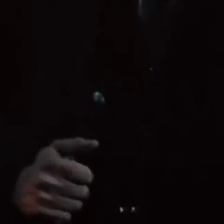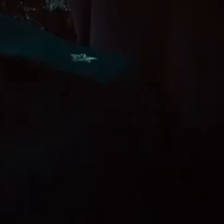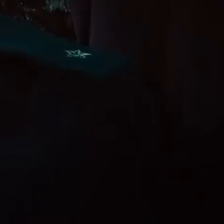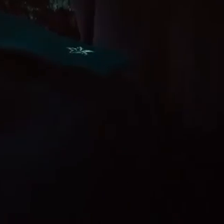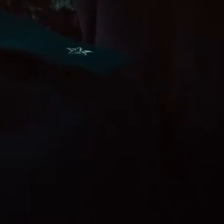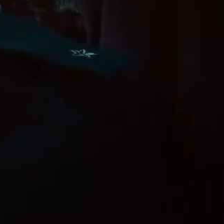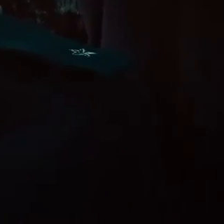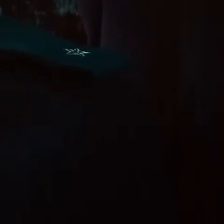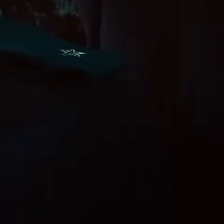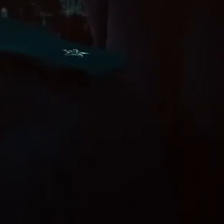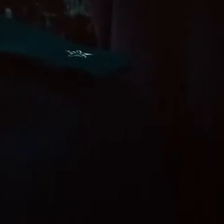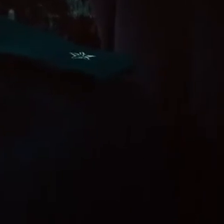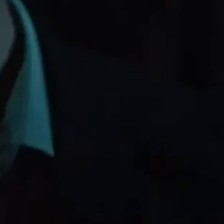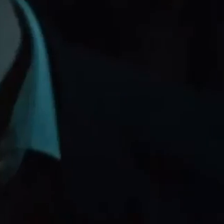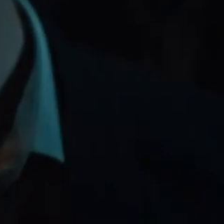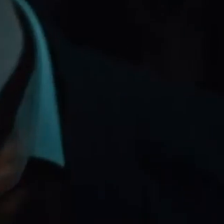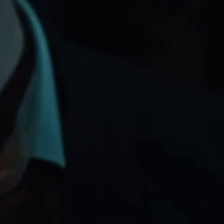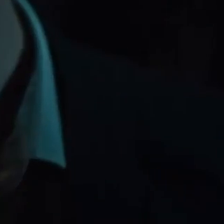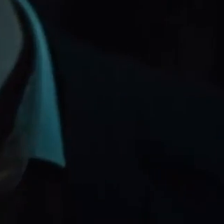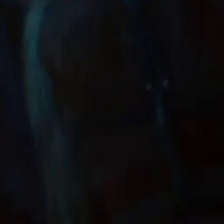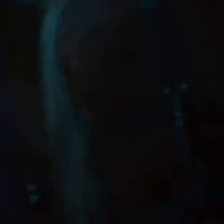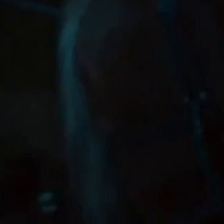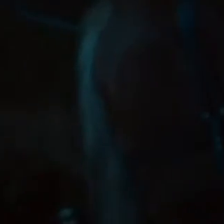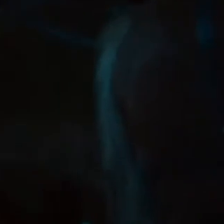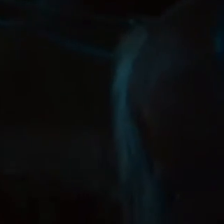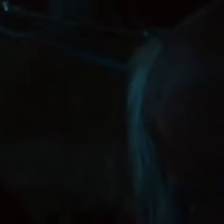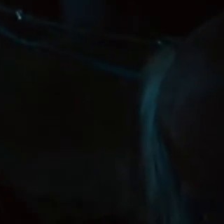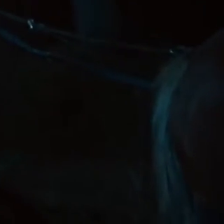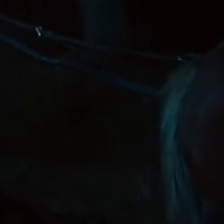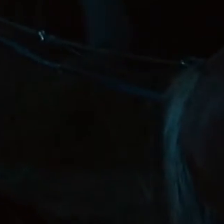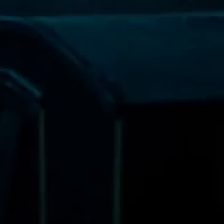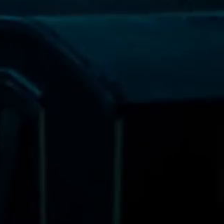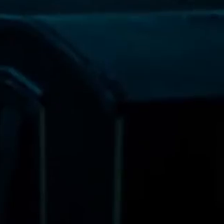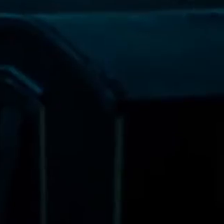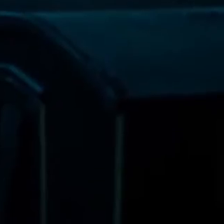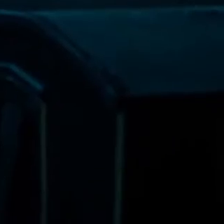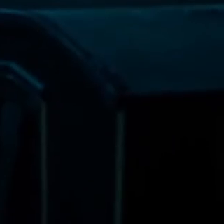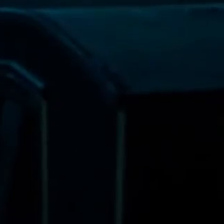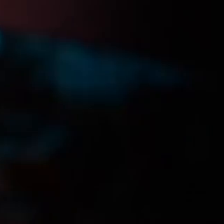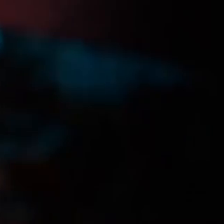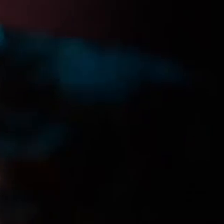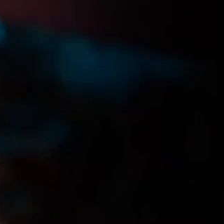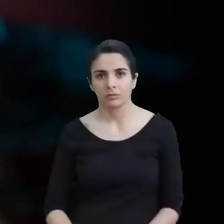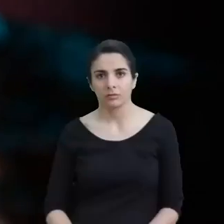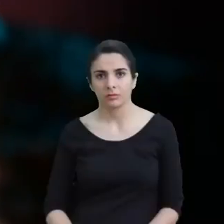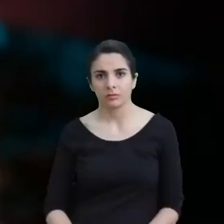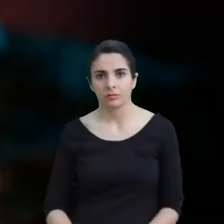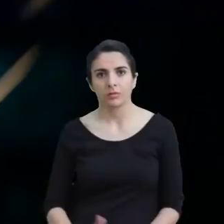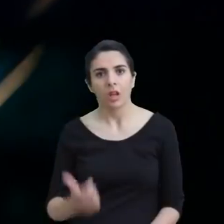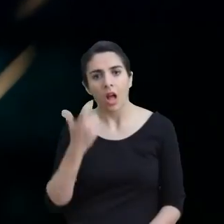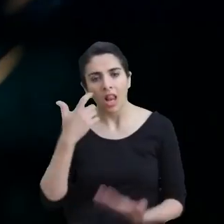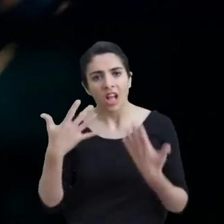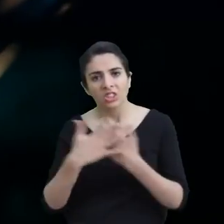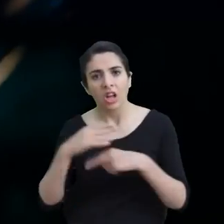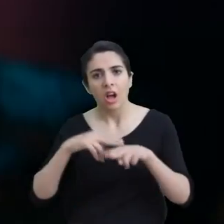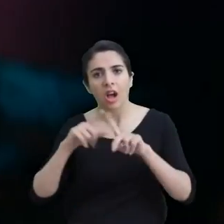doğru uzattı başını. Mustafa hemen filintasına davrandı. Hasan tabancasının horozunu kaldırdı. Bekleyenlerden biri ileri yürüdü. Hayırlı